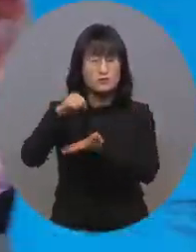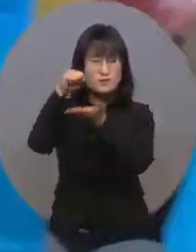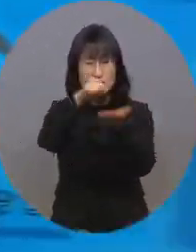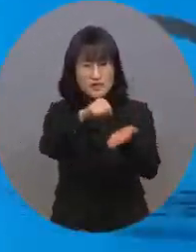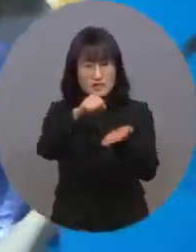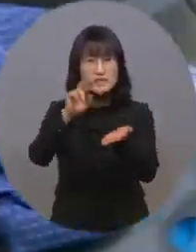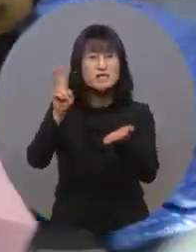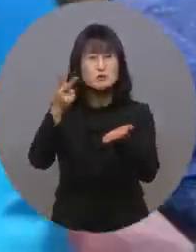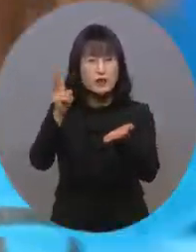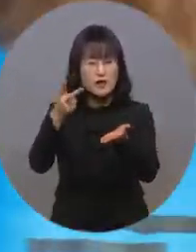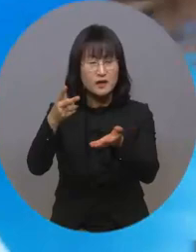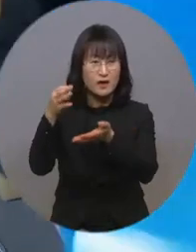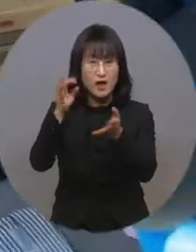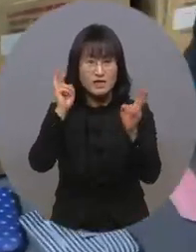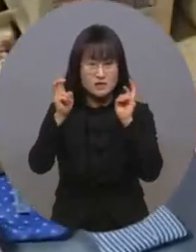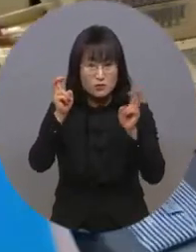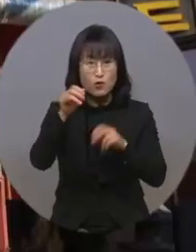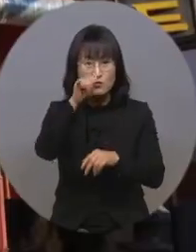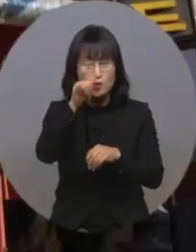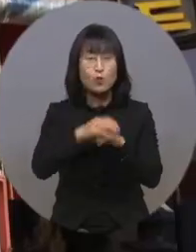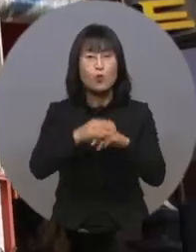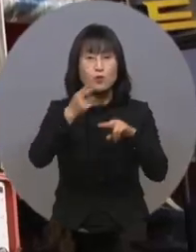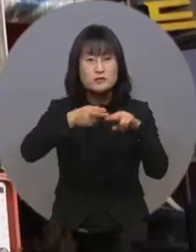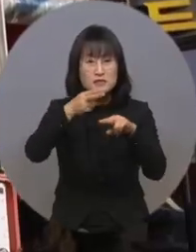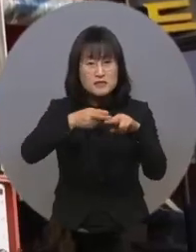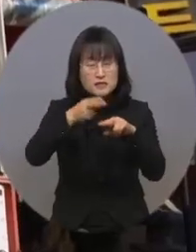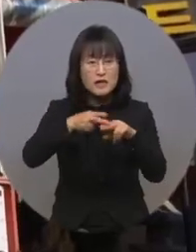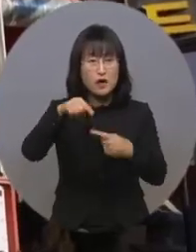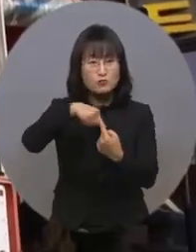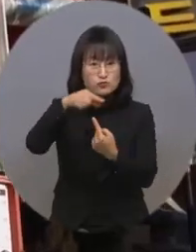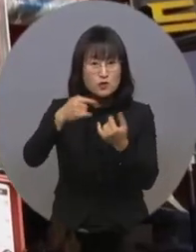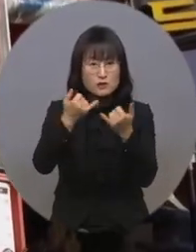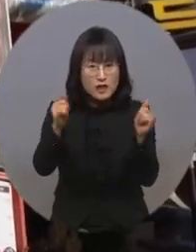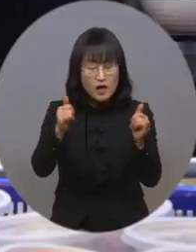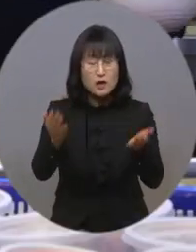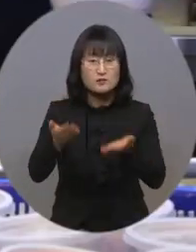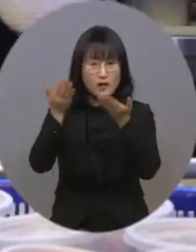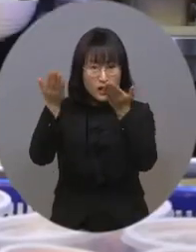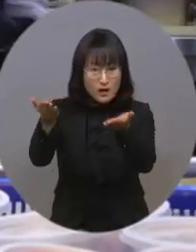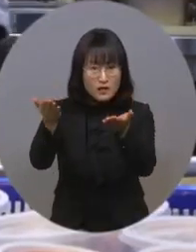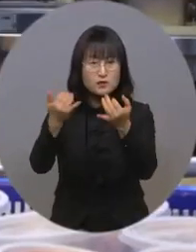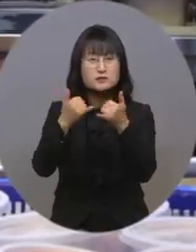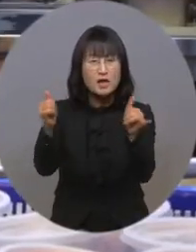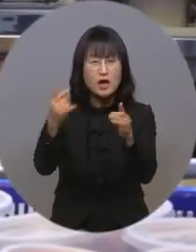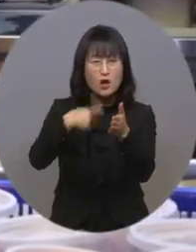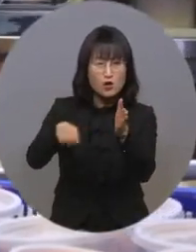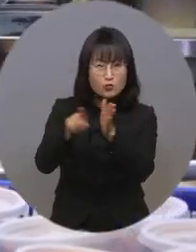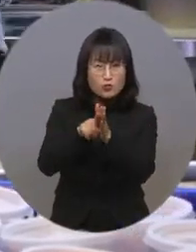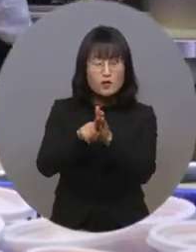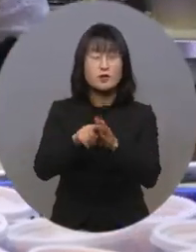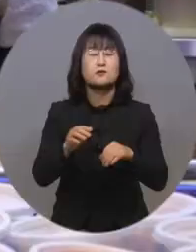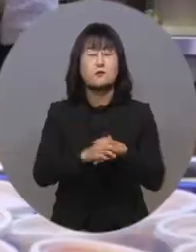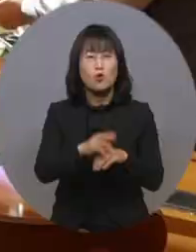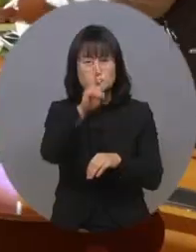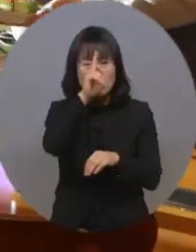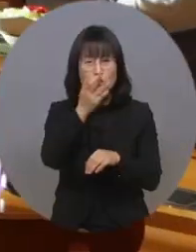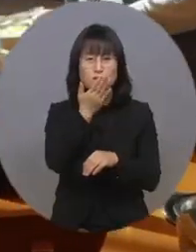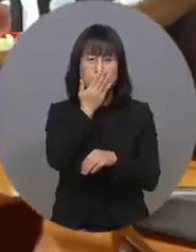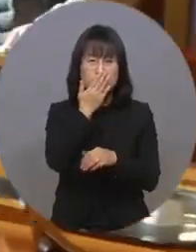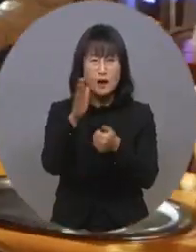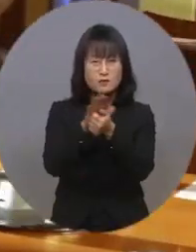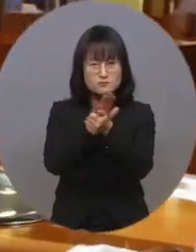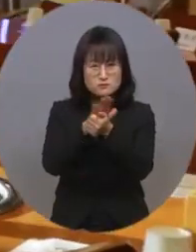하면 식당을 운영하는 이종옥 씨는 자원봉사자들을 위해 180인분의 따뜻한 점심 식사를